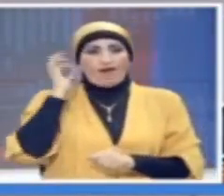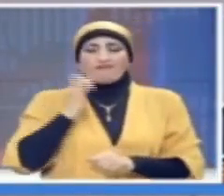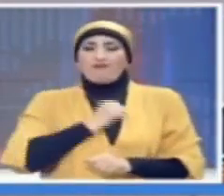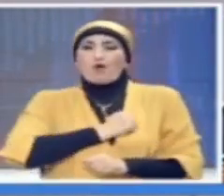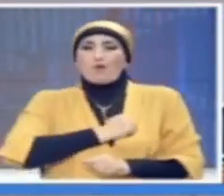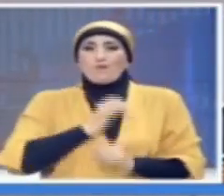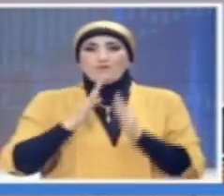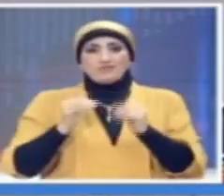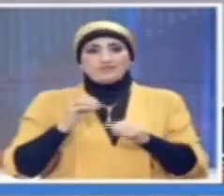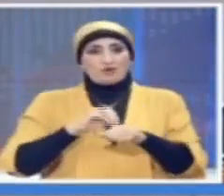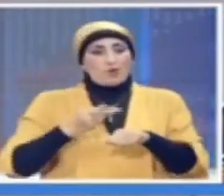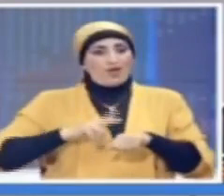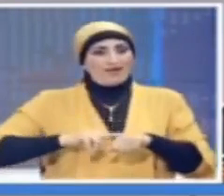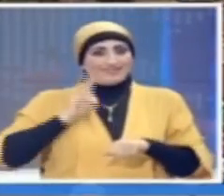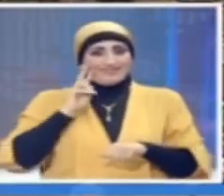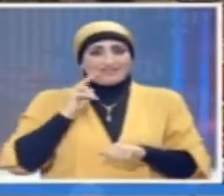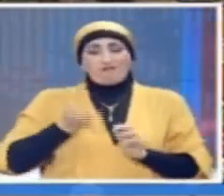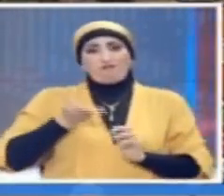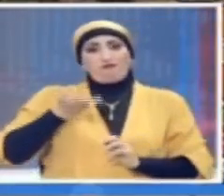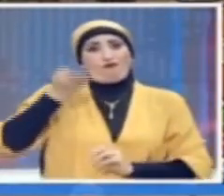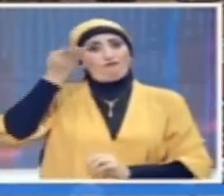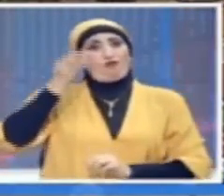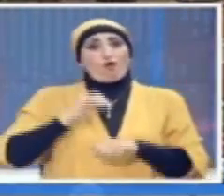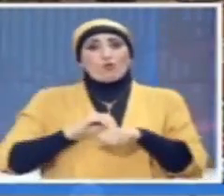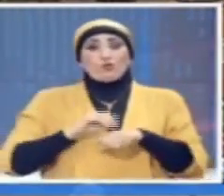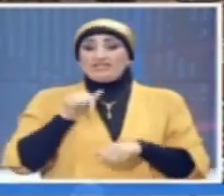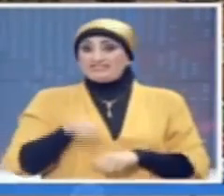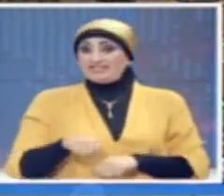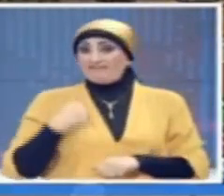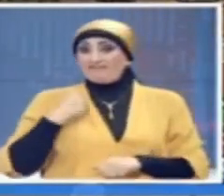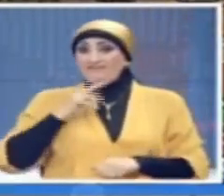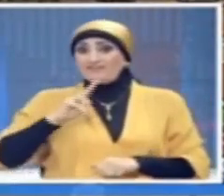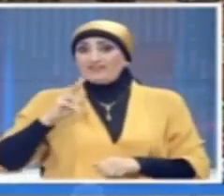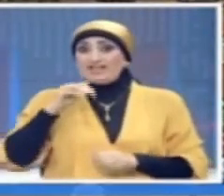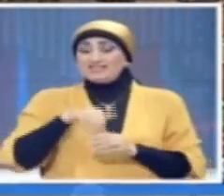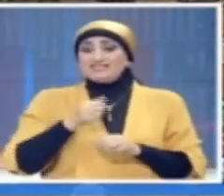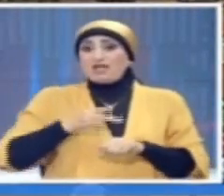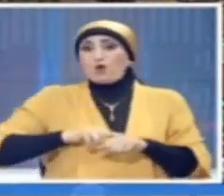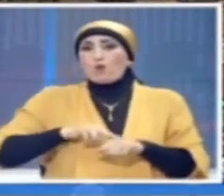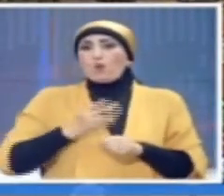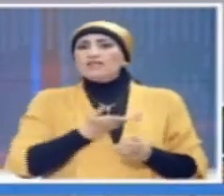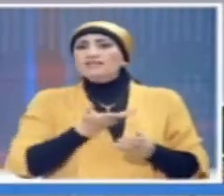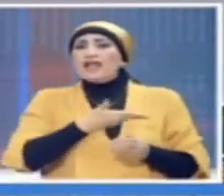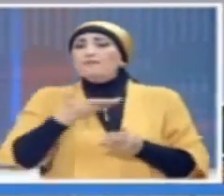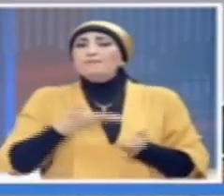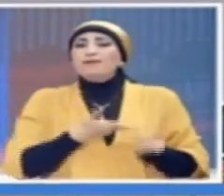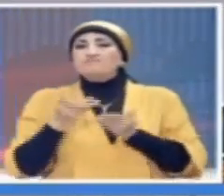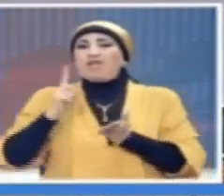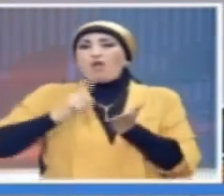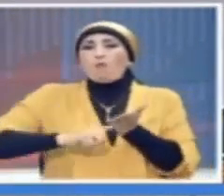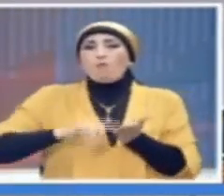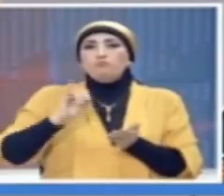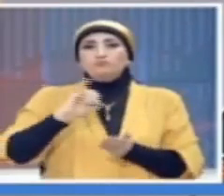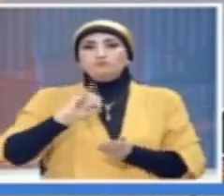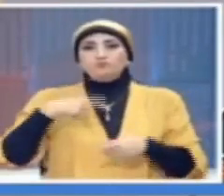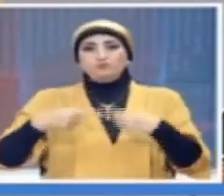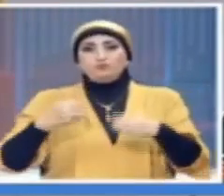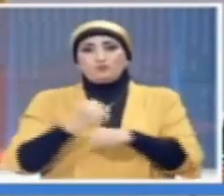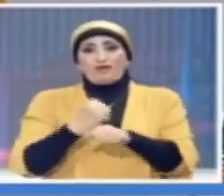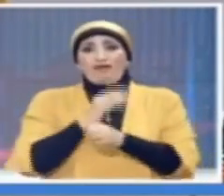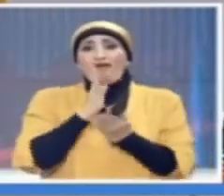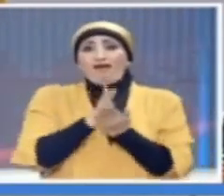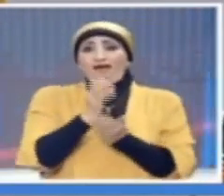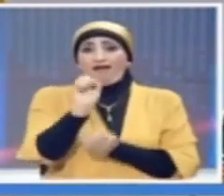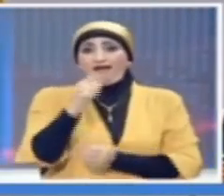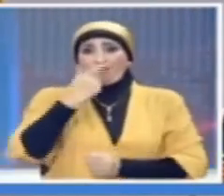حب الوطن والحرص على إعلاء شأنه، حيث إن المشاركة في هذا الاستحقاق هي تلبية لنداء الواجب وممارسة